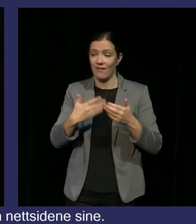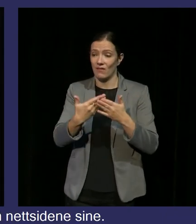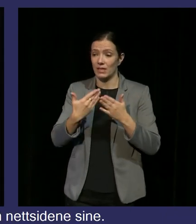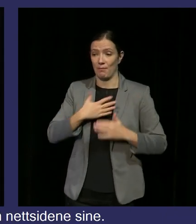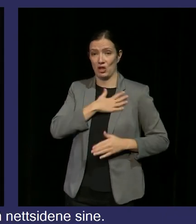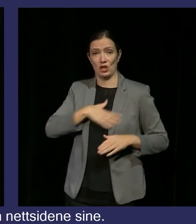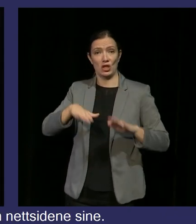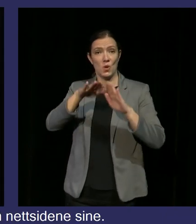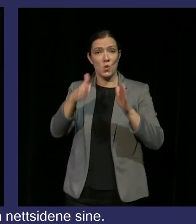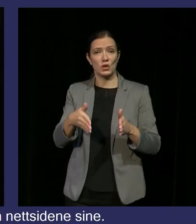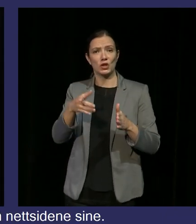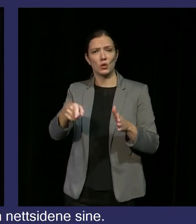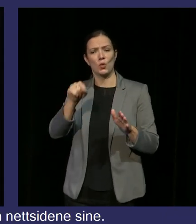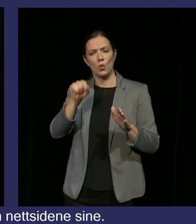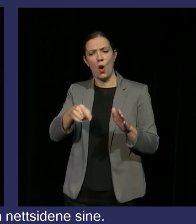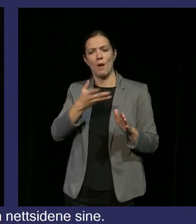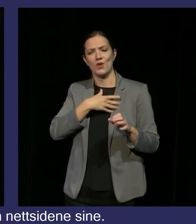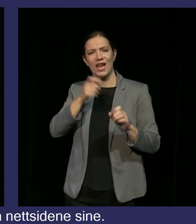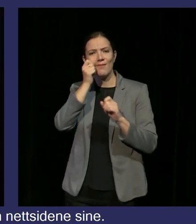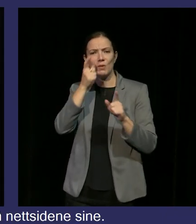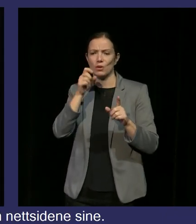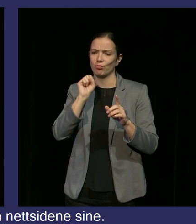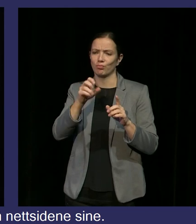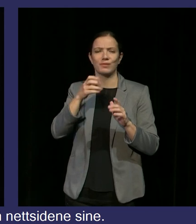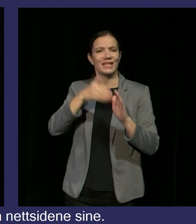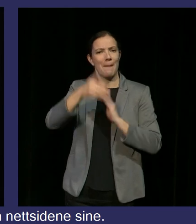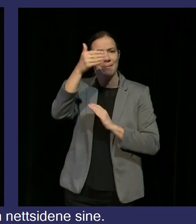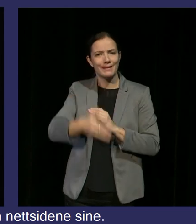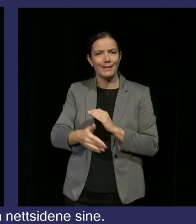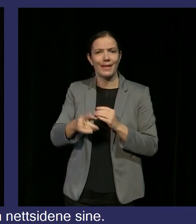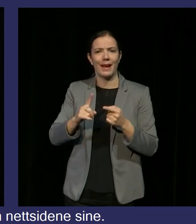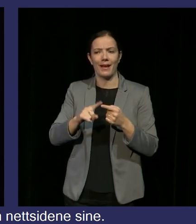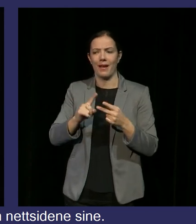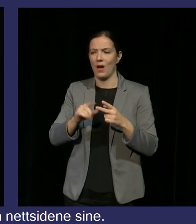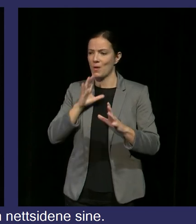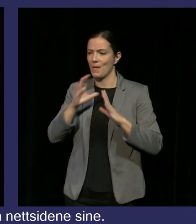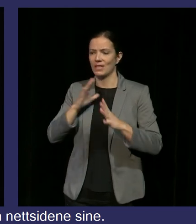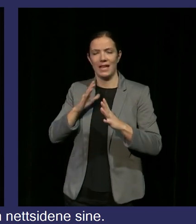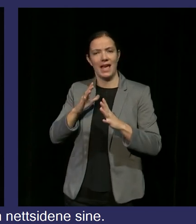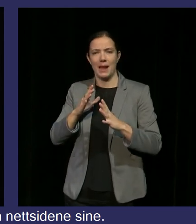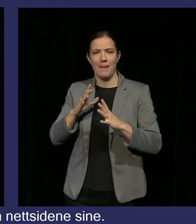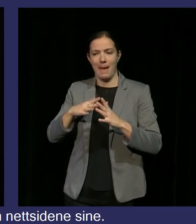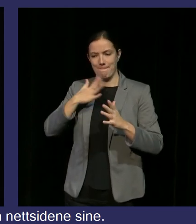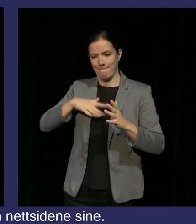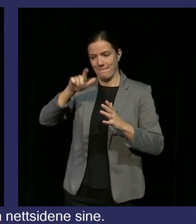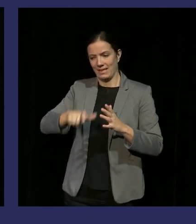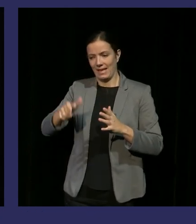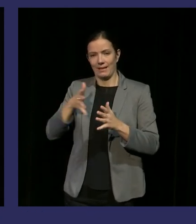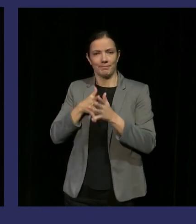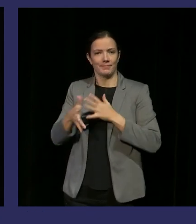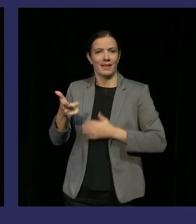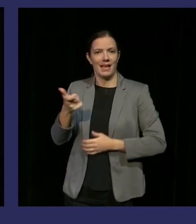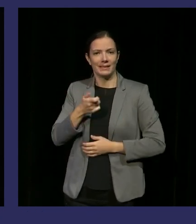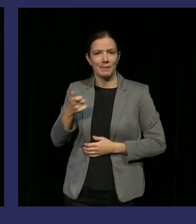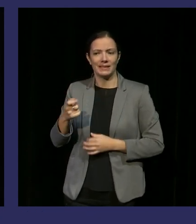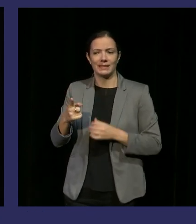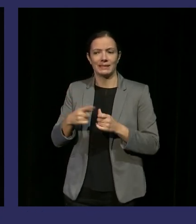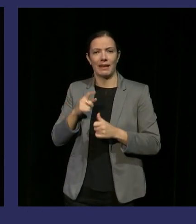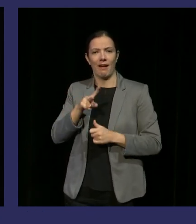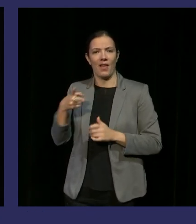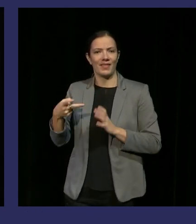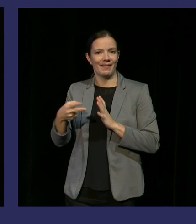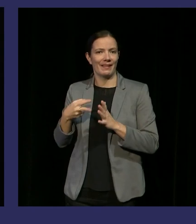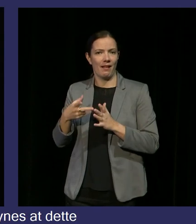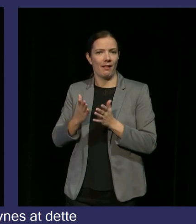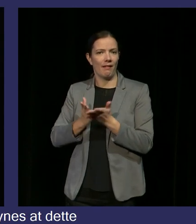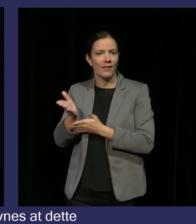de legger ut mye informasjon på nettsidene sine. De kommuniserer med pasientene I form av SMS eller andre digitale